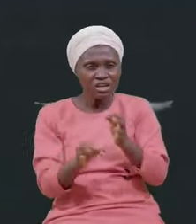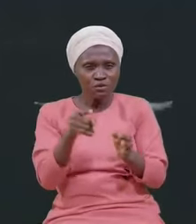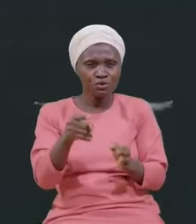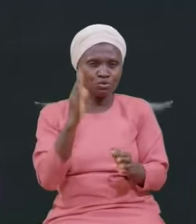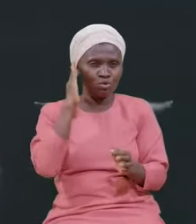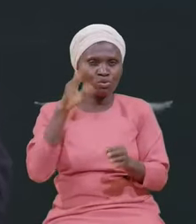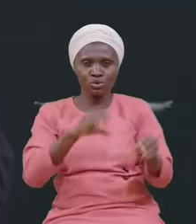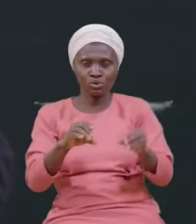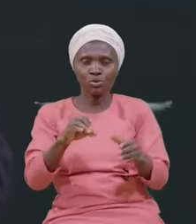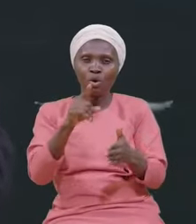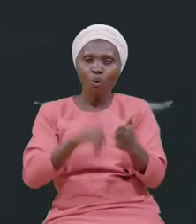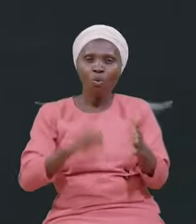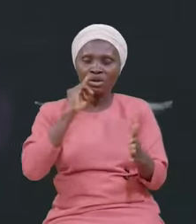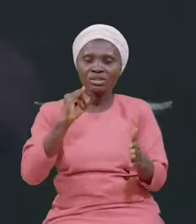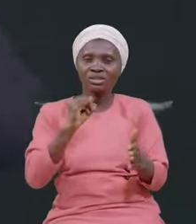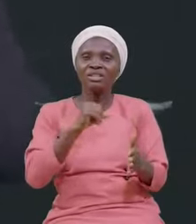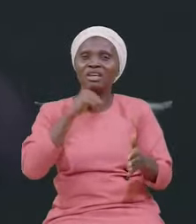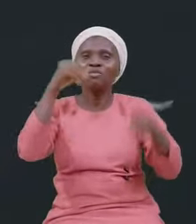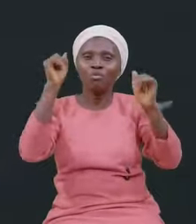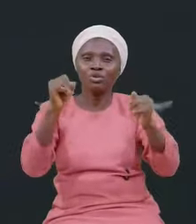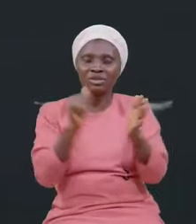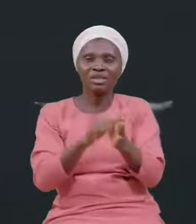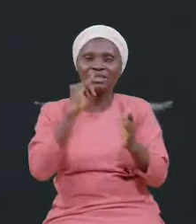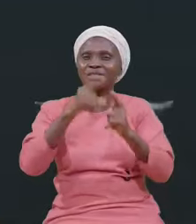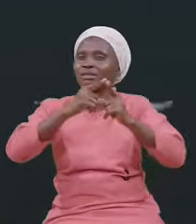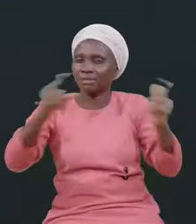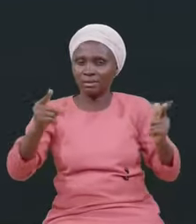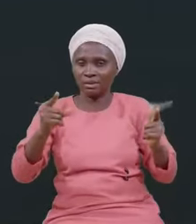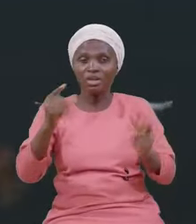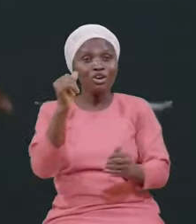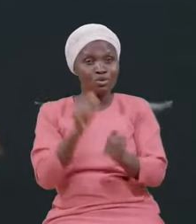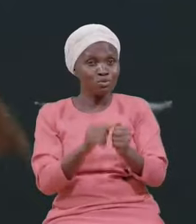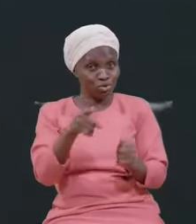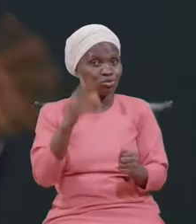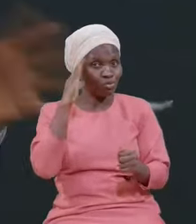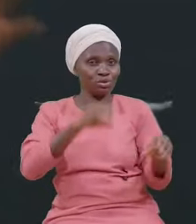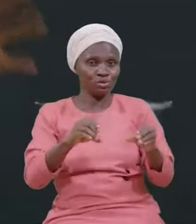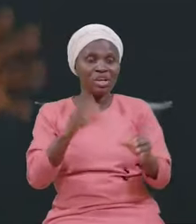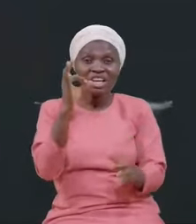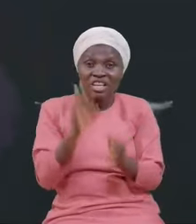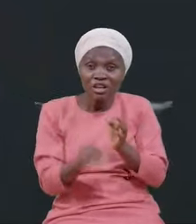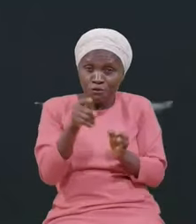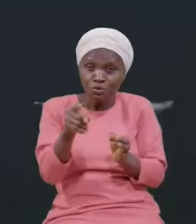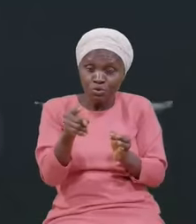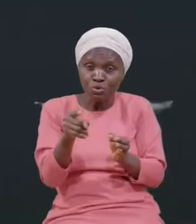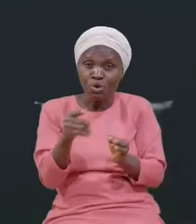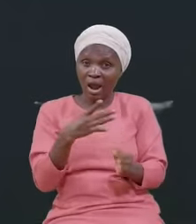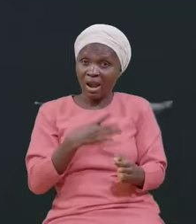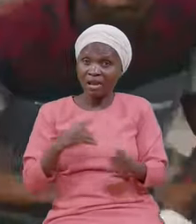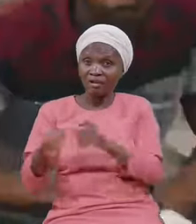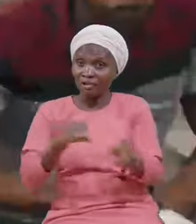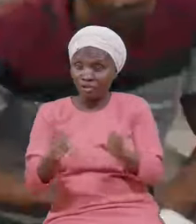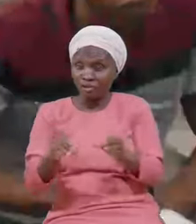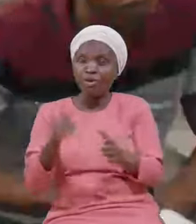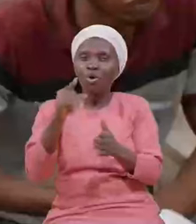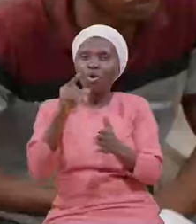l'incroyable que tu vas accomplir, si tu veux accomplir ce qui est sans précédent, ce que tu